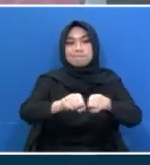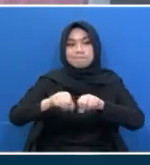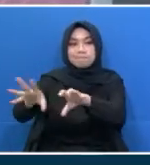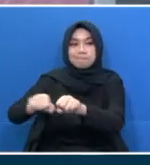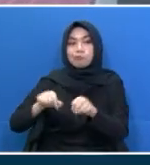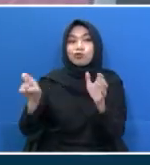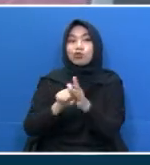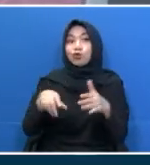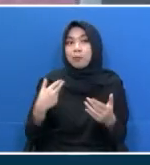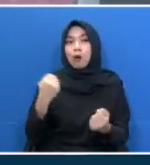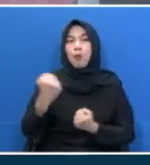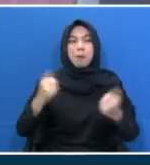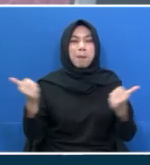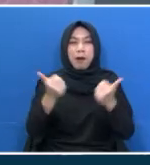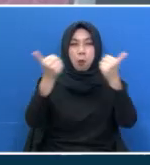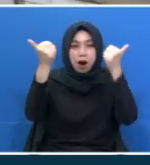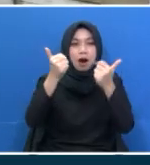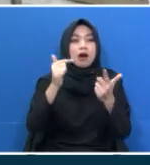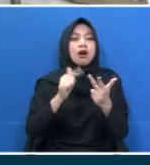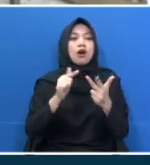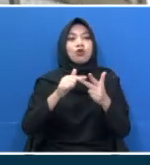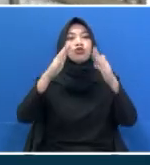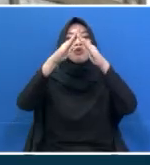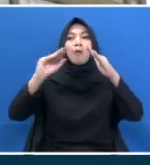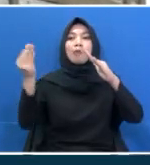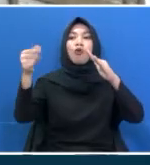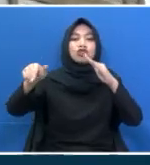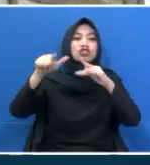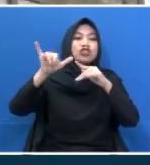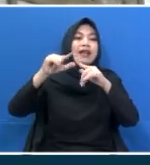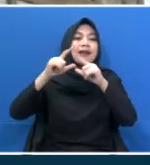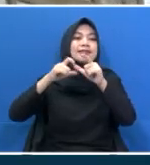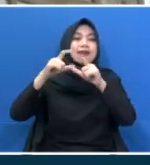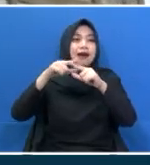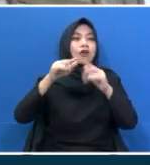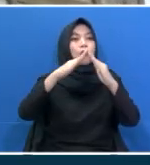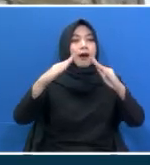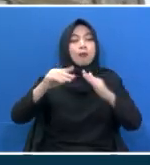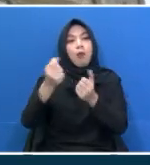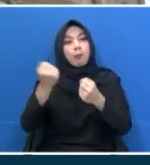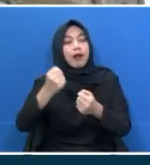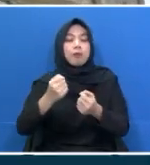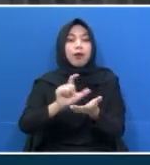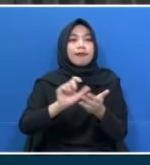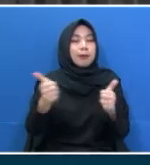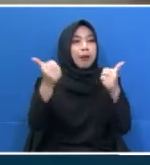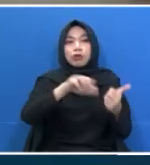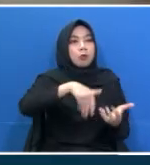pihak kepolisian, diantaranya kendaraan mewah dan rumah milik dari Yalsa Butik ini, Saudara.